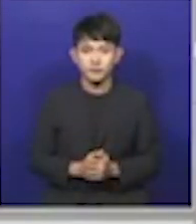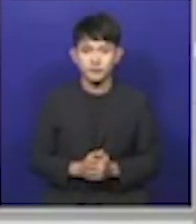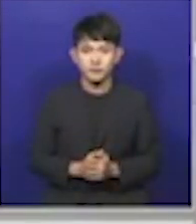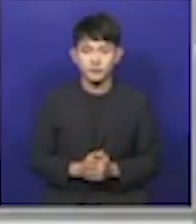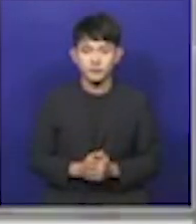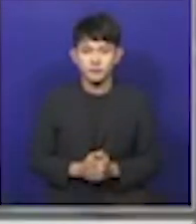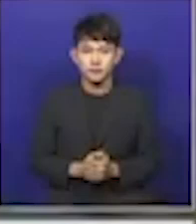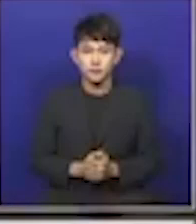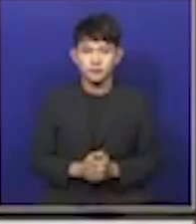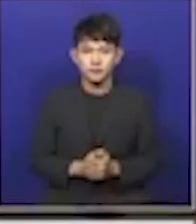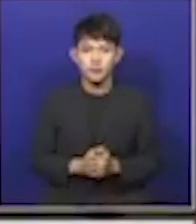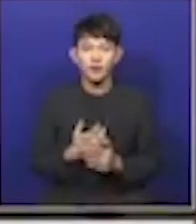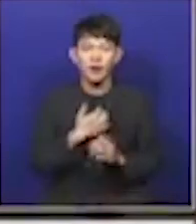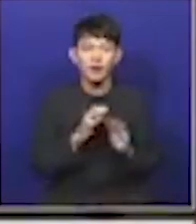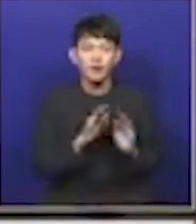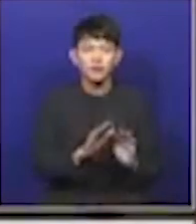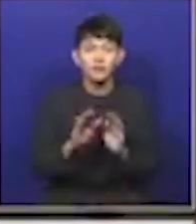ผมอยากจะฝาก